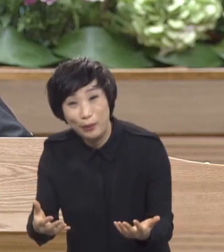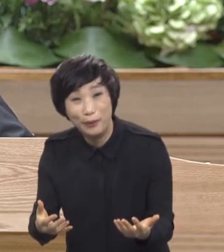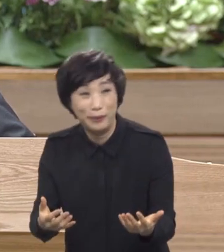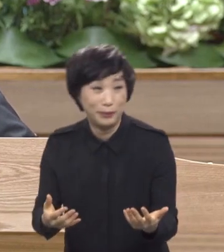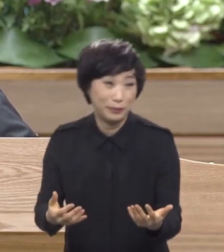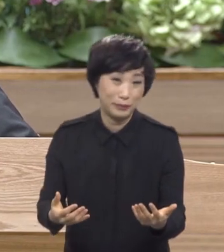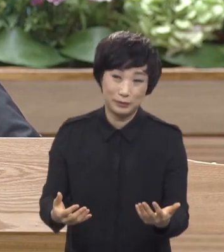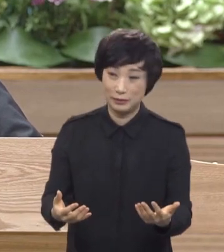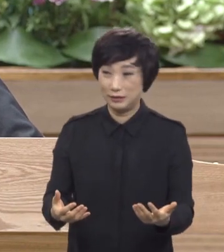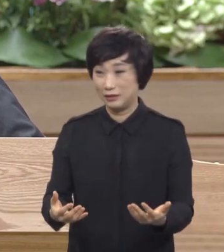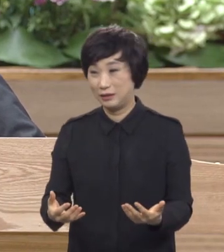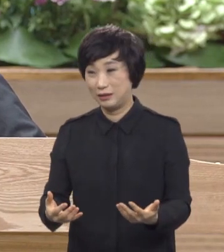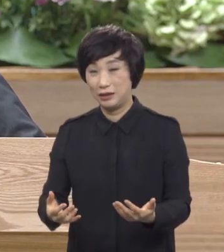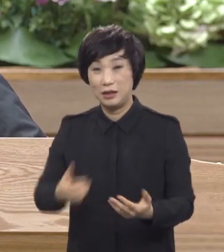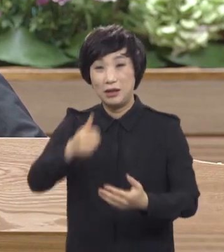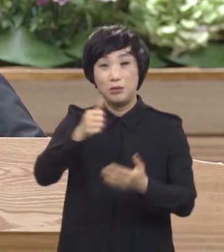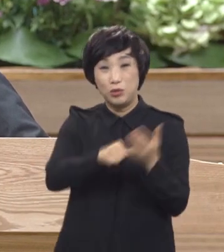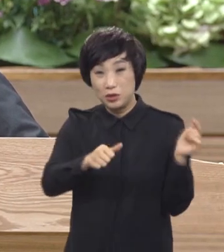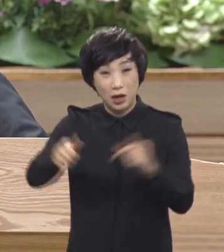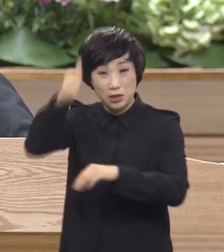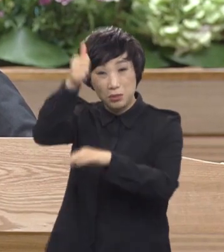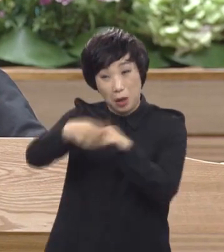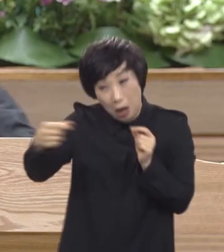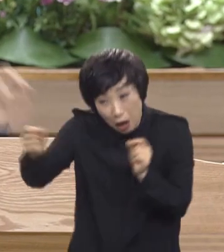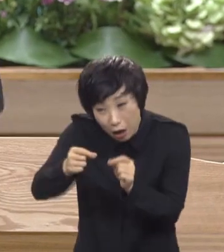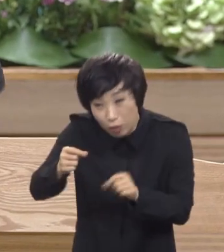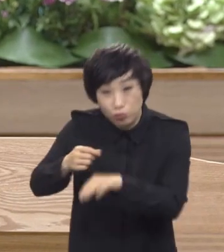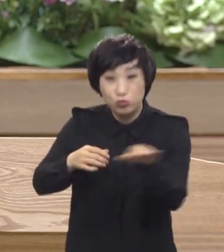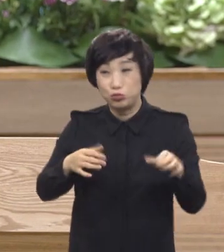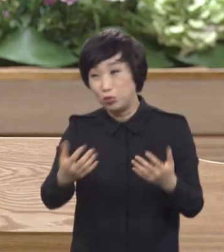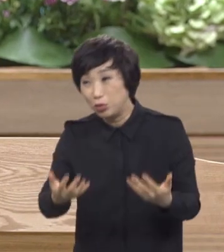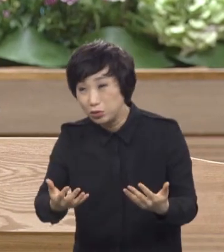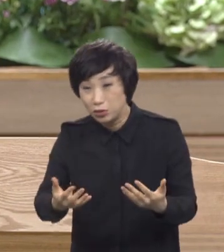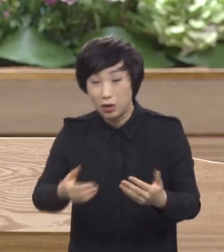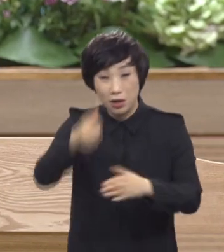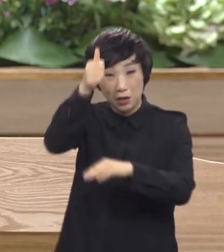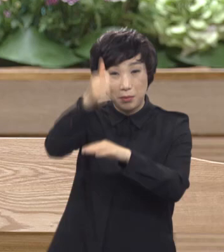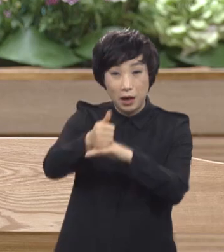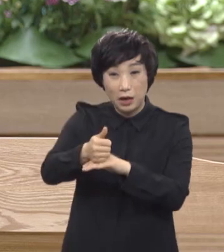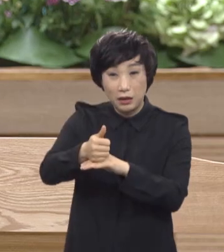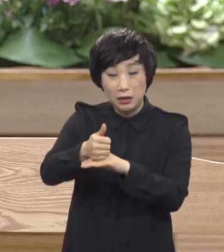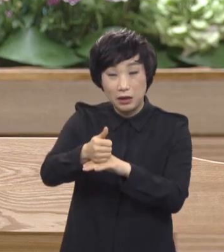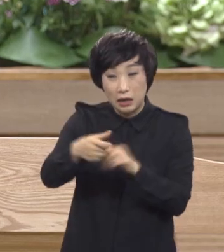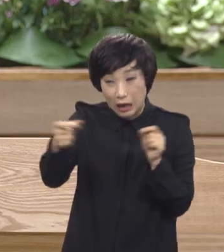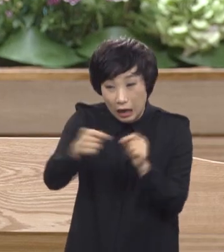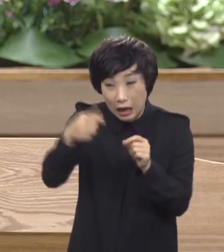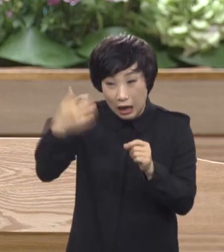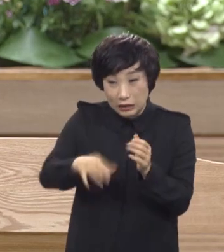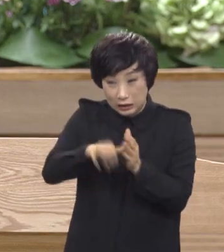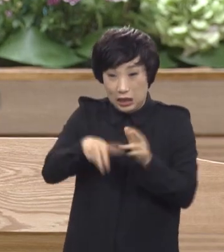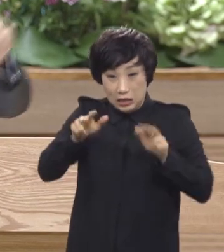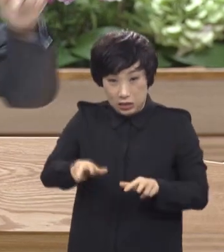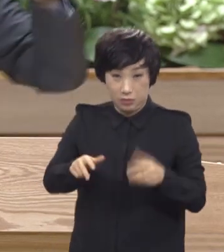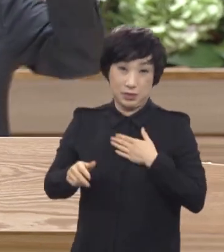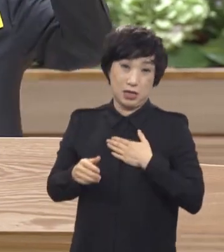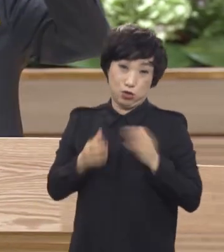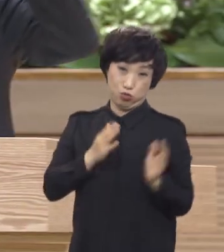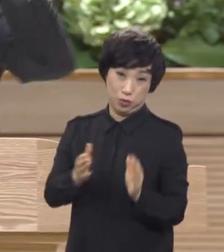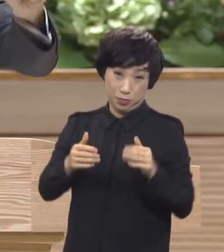만물의 마지막이 가까워 왔으니 종말이 오기 전에 빨리 만들어지자는 거야